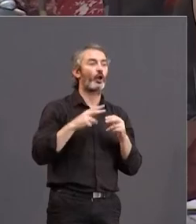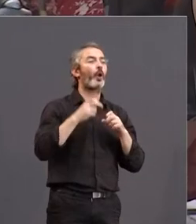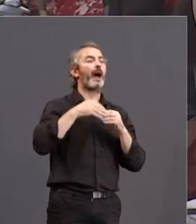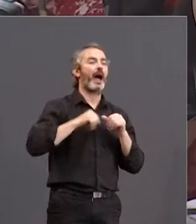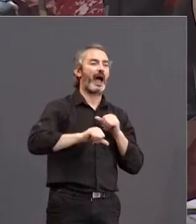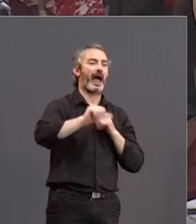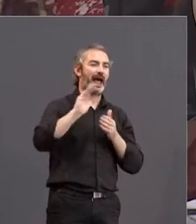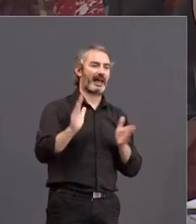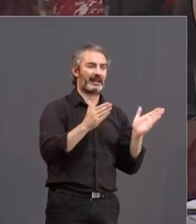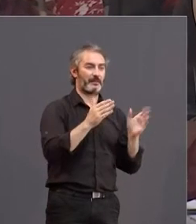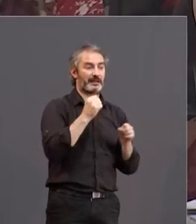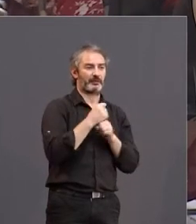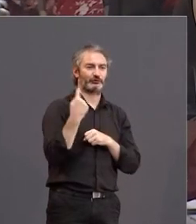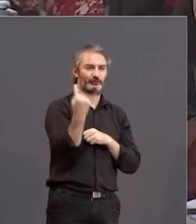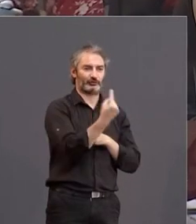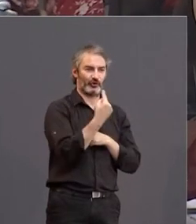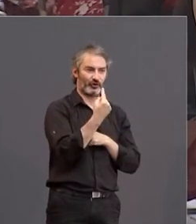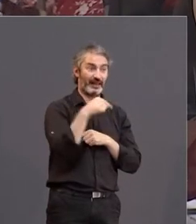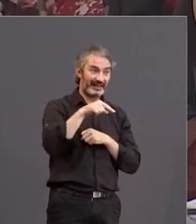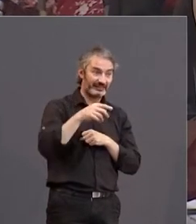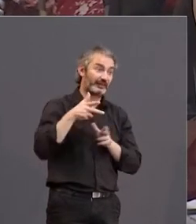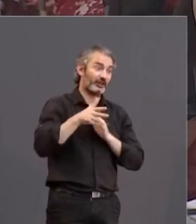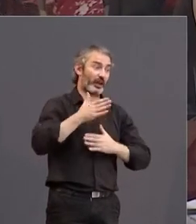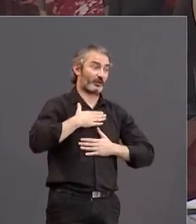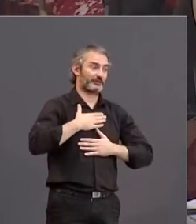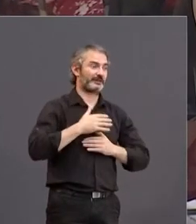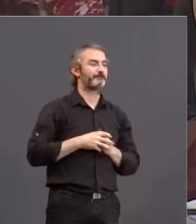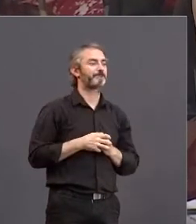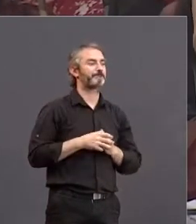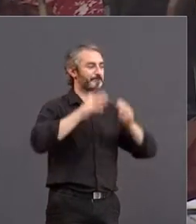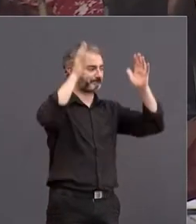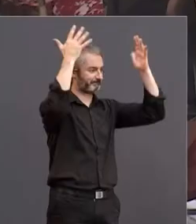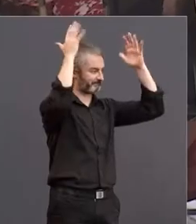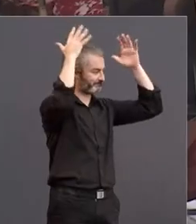etapa on prendrem el relleu en solitari. Aquesta és la nostra història.